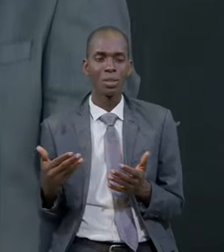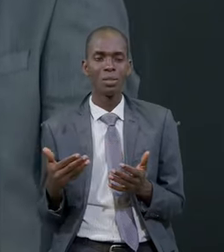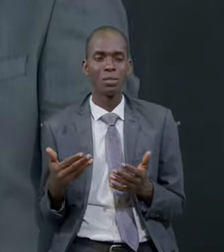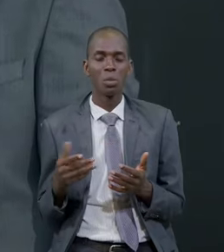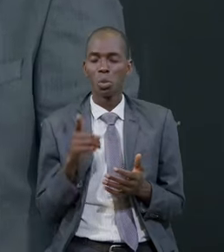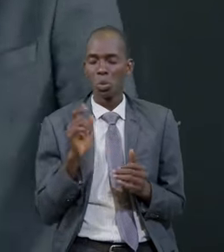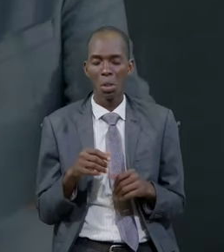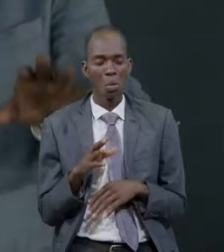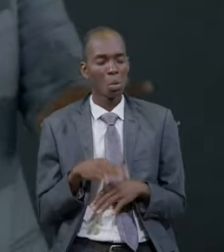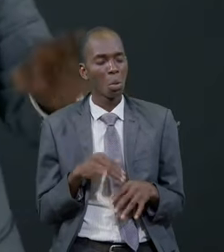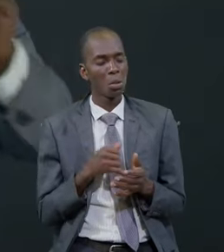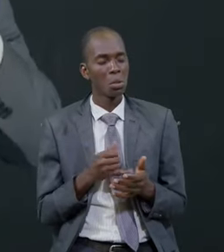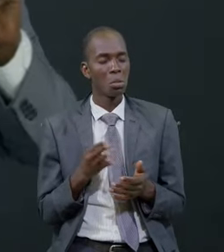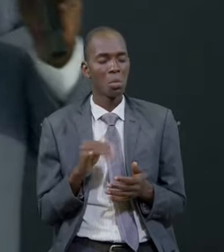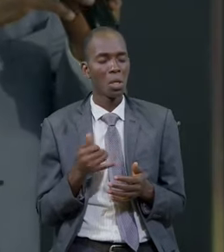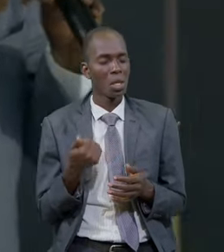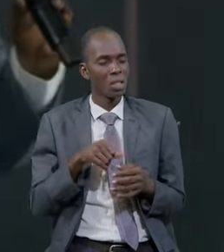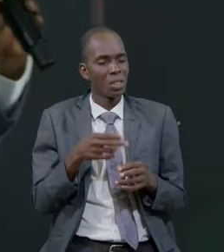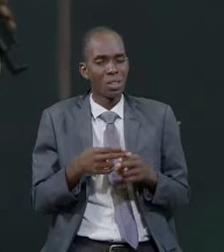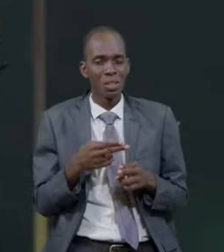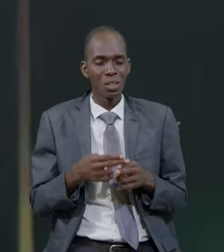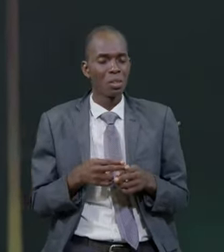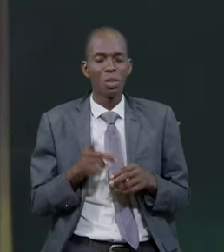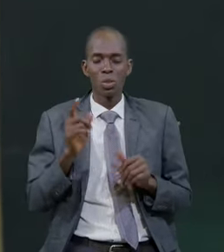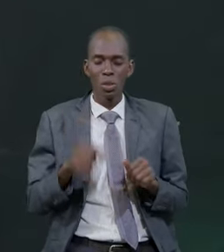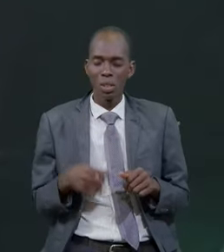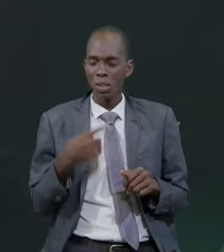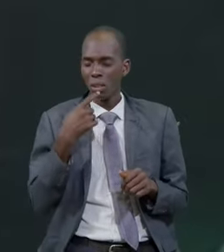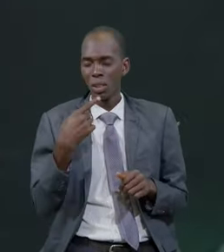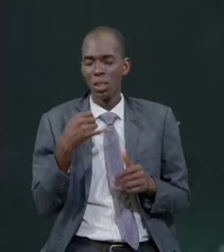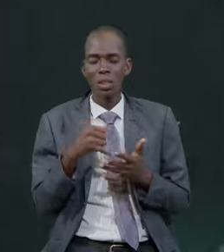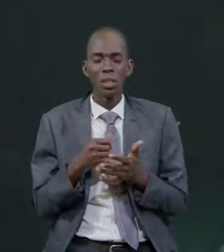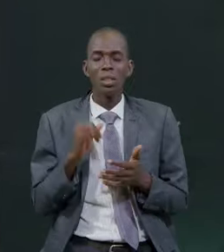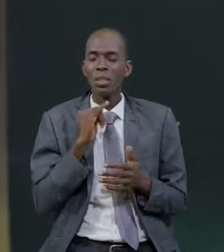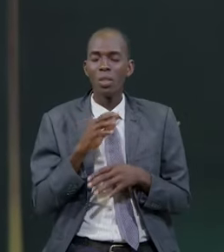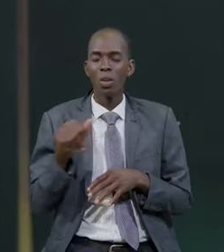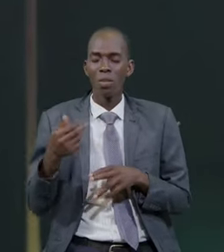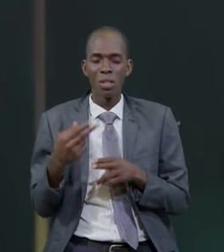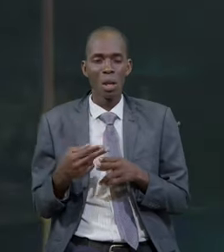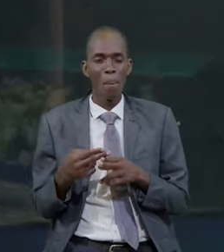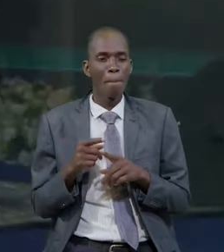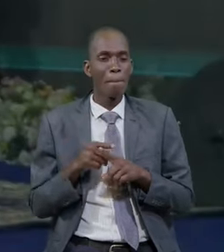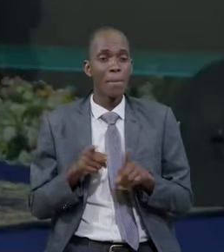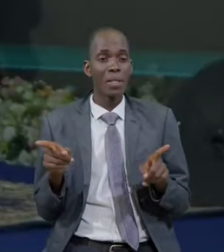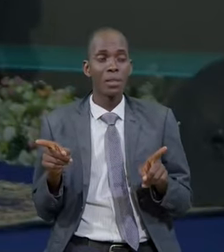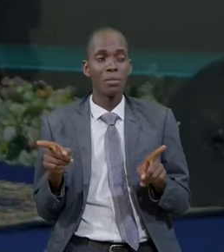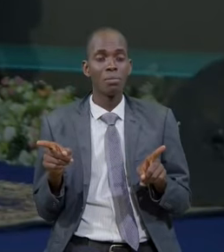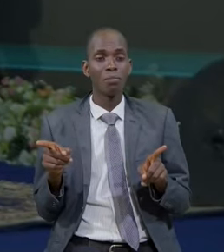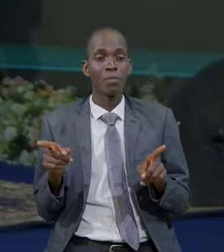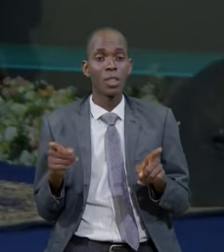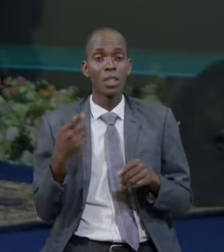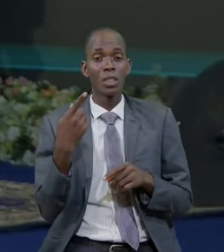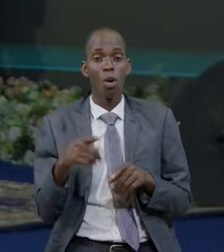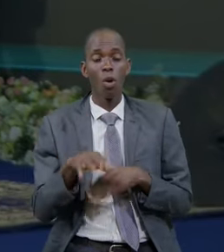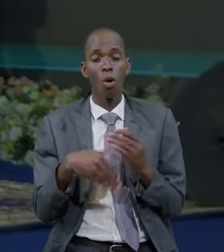n'importe quel titre, donnez-leur n'importe quel nom, donnez-leur n'importe quel titre. Ceux qui commettent de